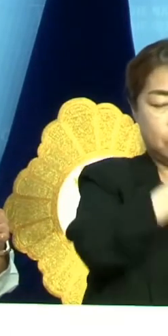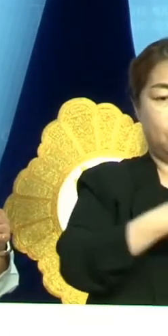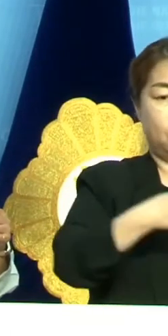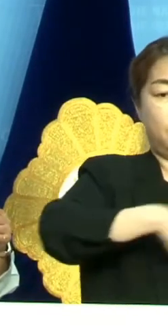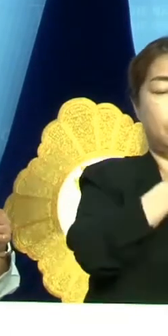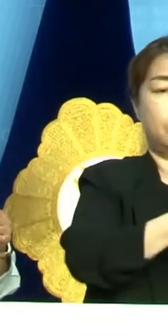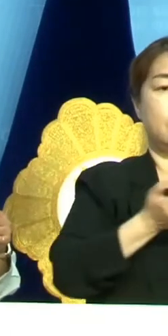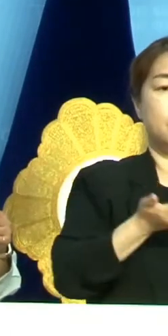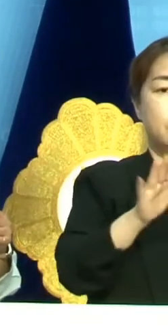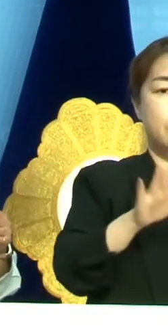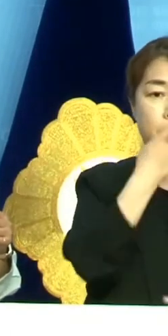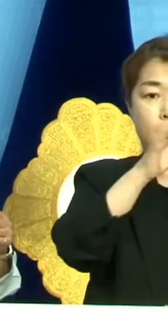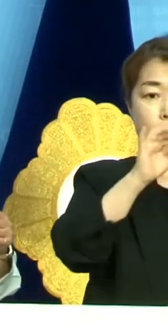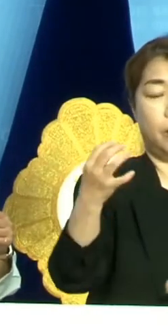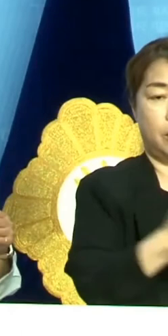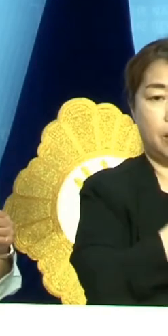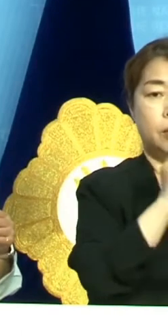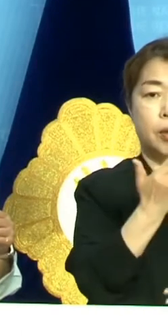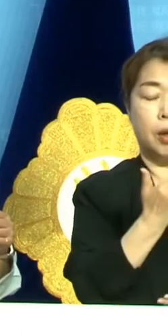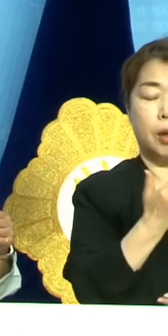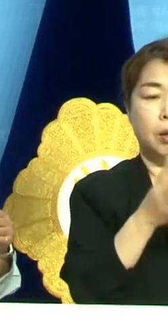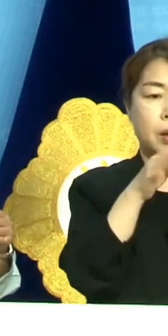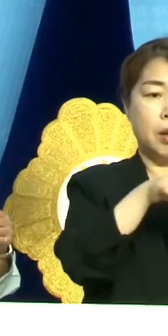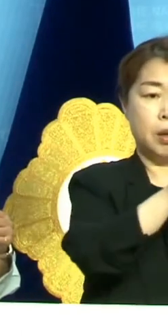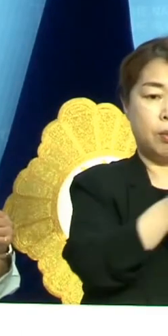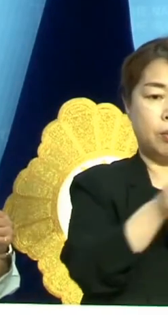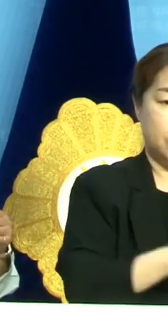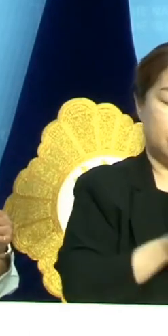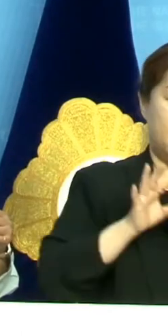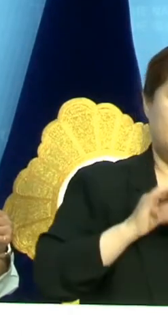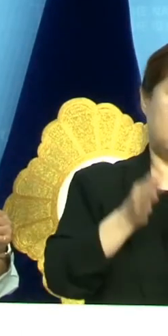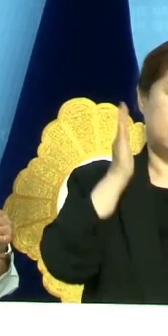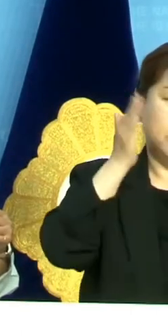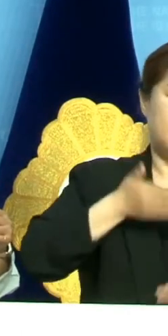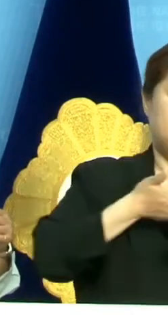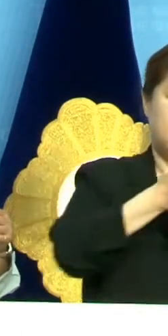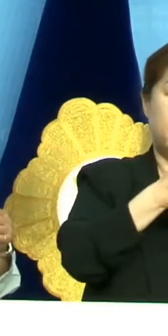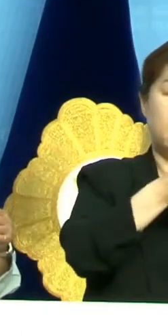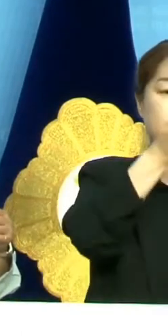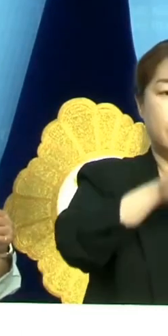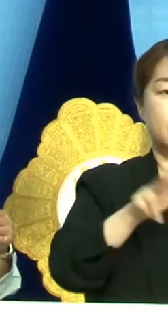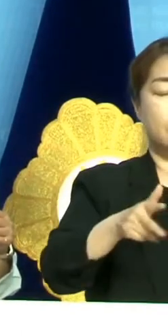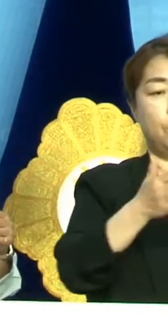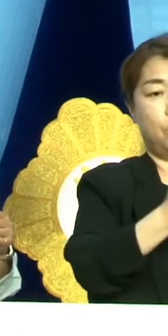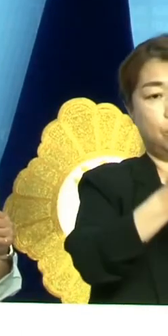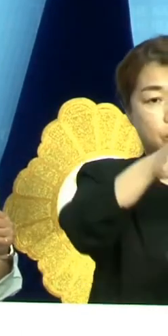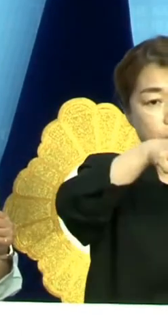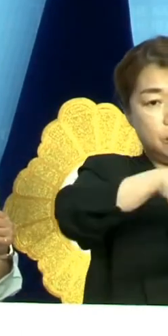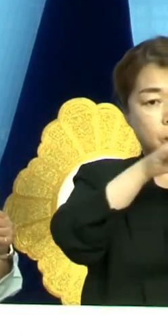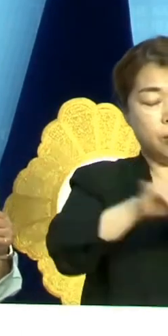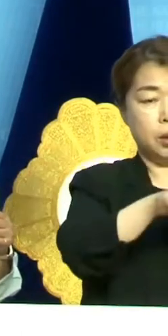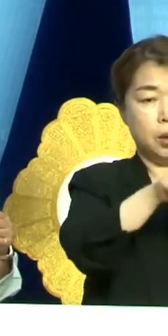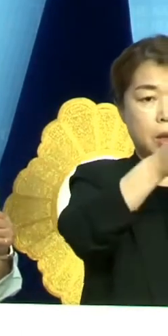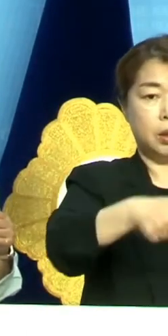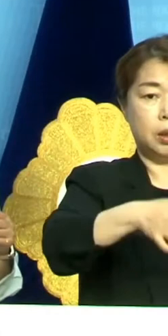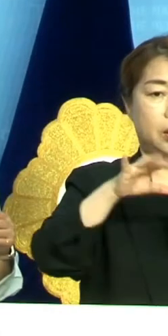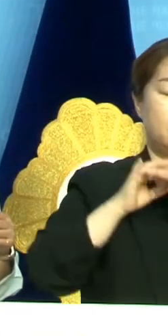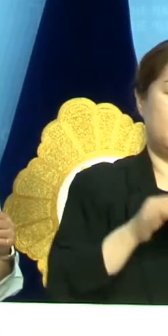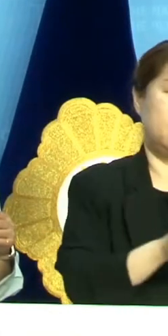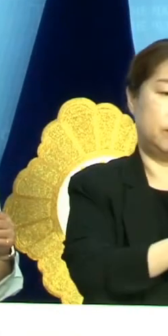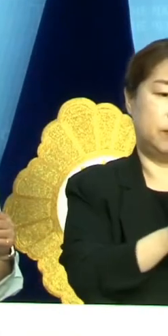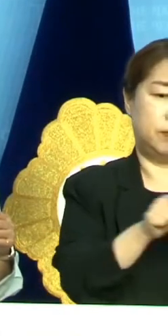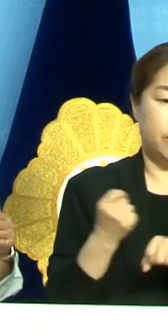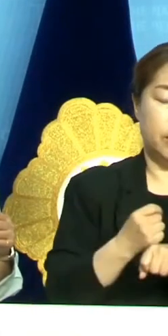등록금을 한 번 해야 한다 대학생들의 3월부터 줄기차게 요구했습니다 하지만 대학 본부는 이렇게 된 의 밍기적 땜에